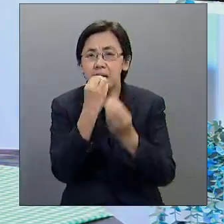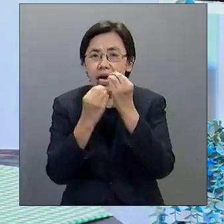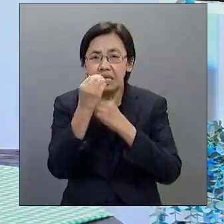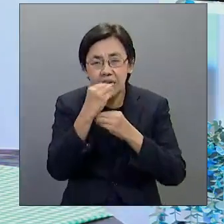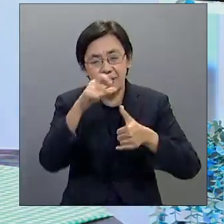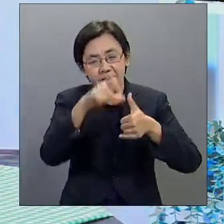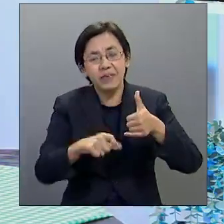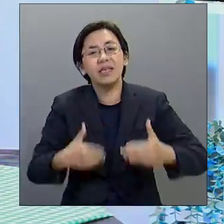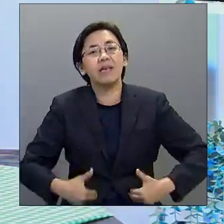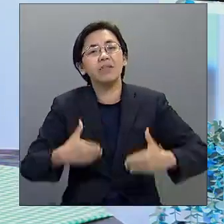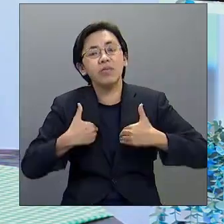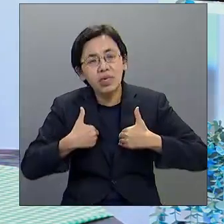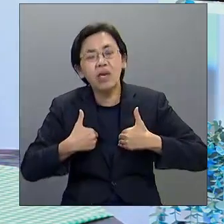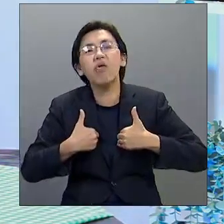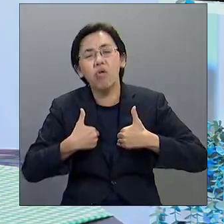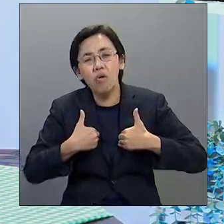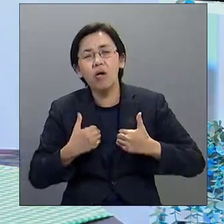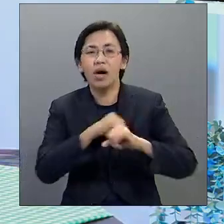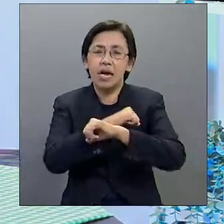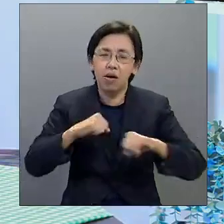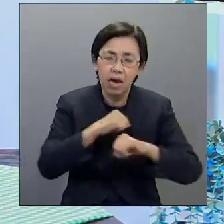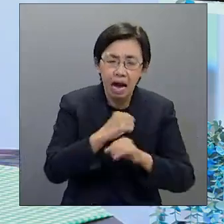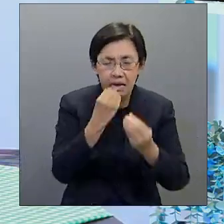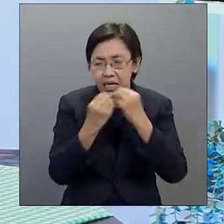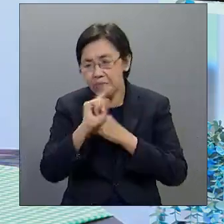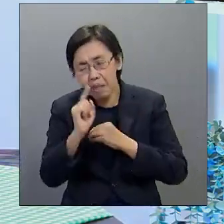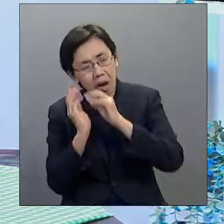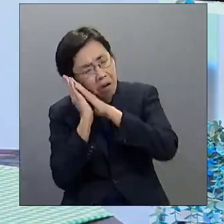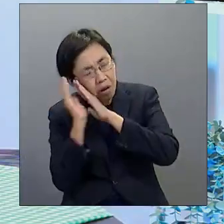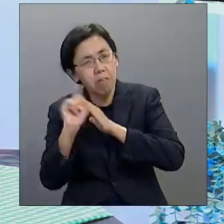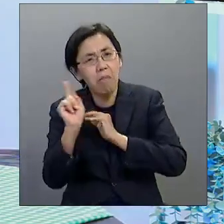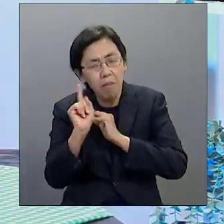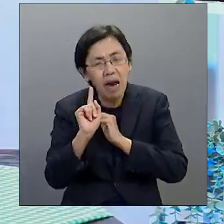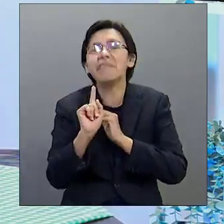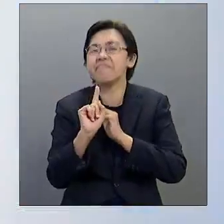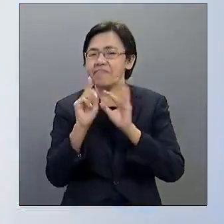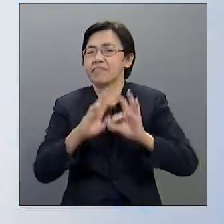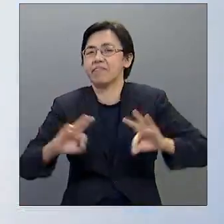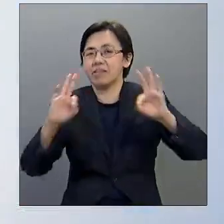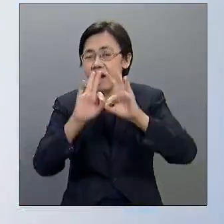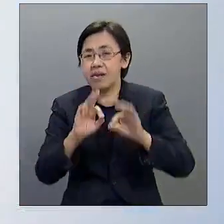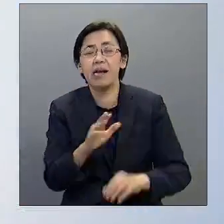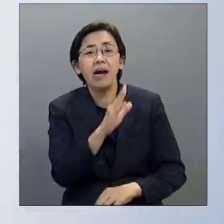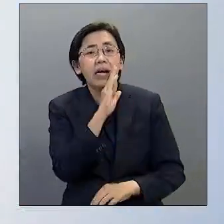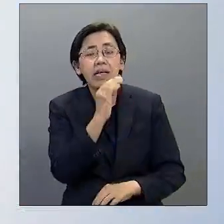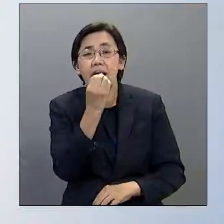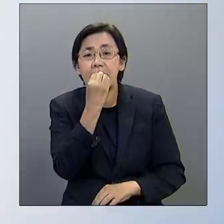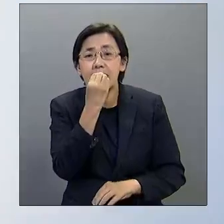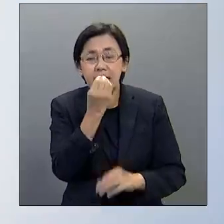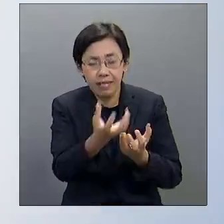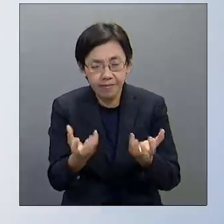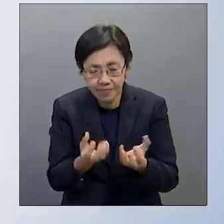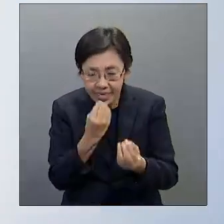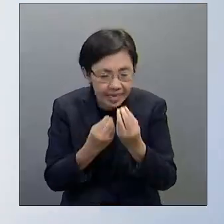รมการใช้ชีวิตกินอยู่หลับนอนออกกำลังกายของพวกเรานี่แหละครับผมโดยเฉพาะเรื่องของอาหารนะเป็นปัจจัยหลักเลยที่จะ